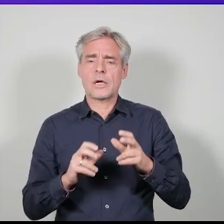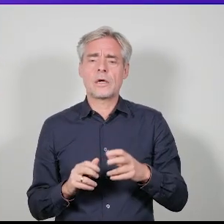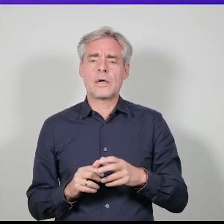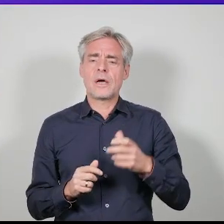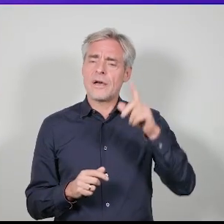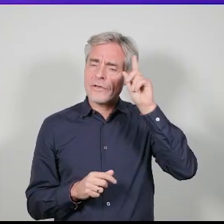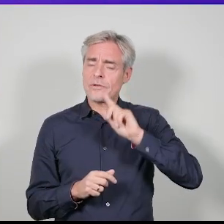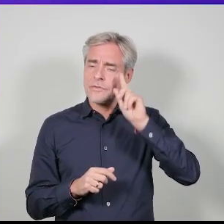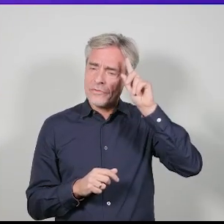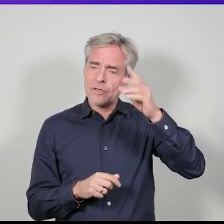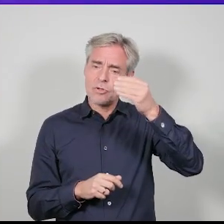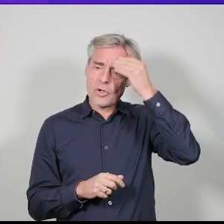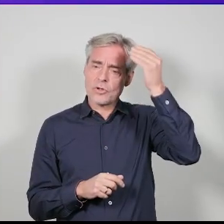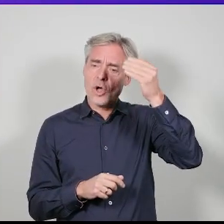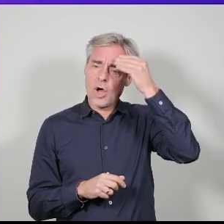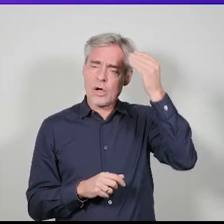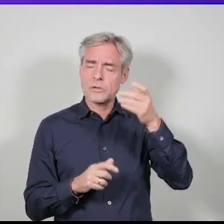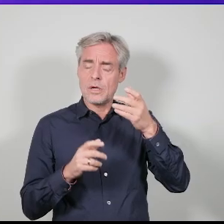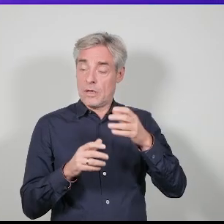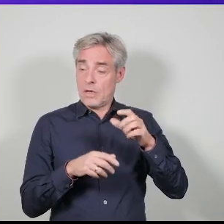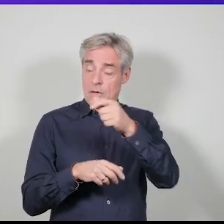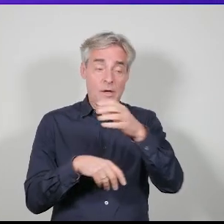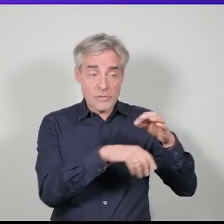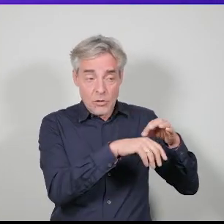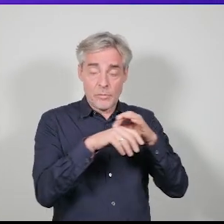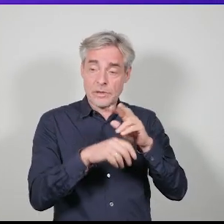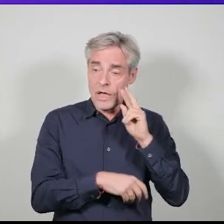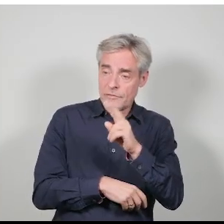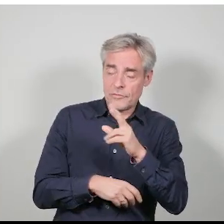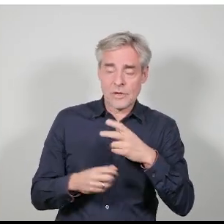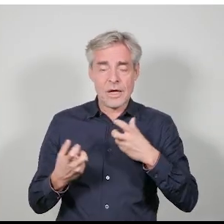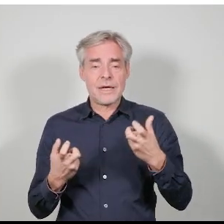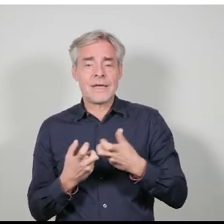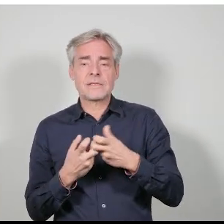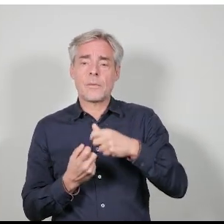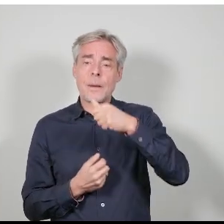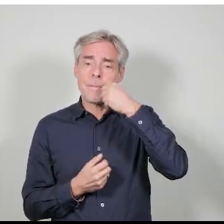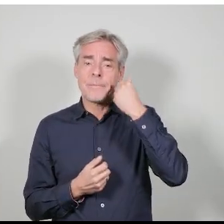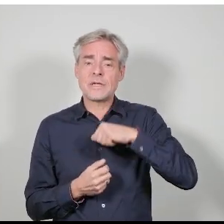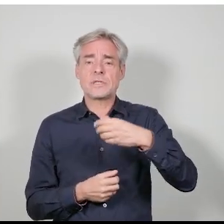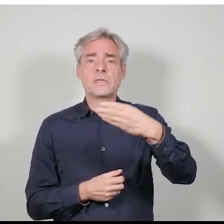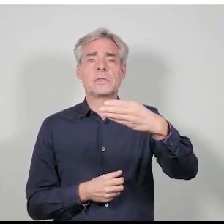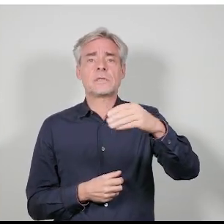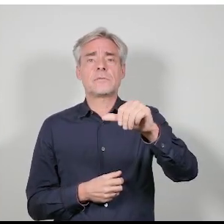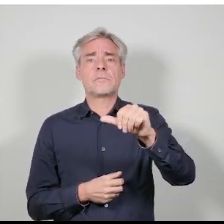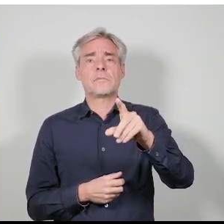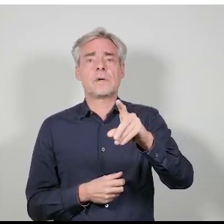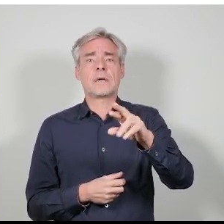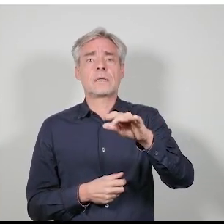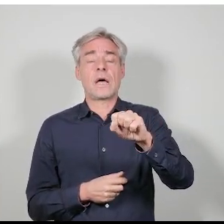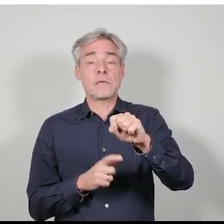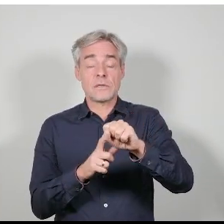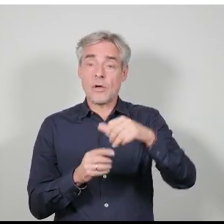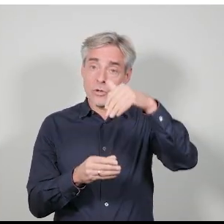doctorante qui vous a accompagné, qui a regardé, qui a vu qu'il y avait un exemple en Belgique, Madras, qui existait déjà avec